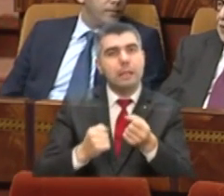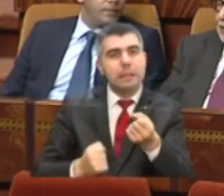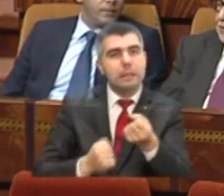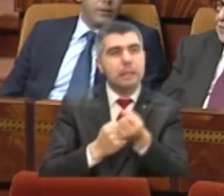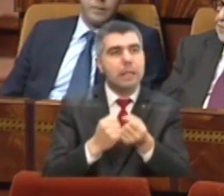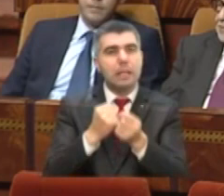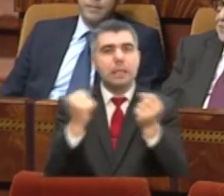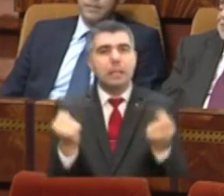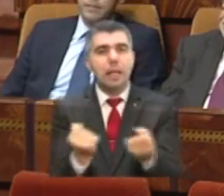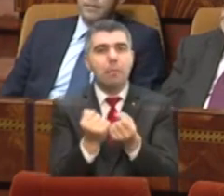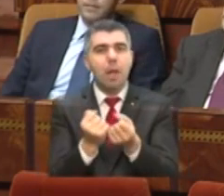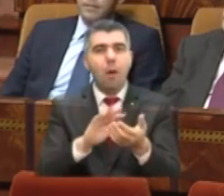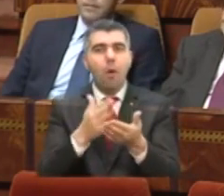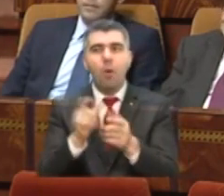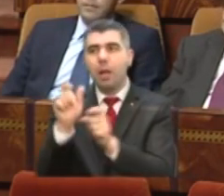بالرأسمال البشري بصفة عامة.